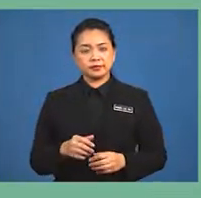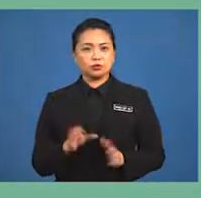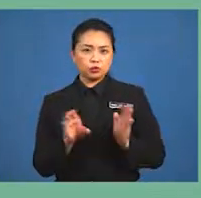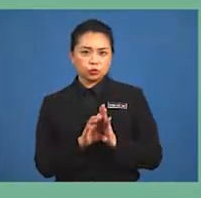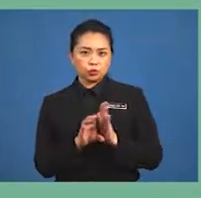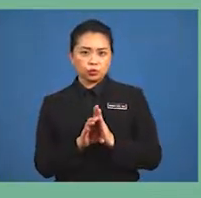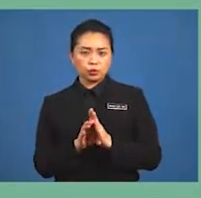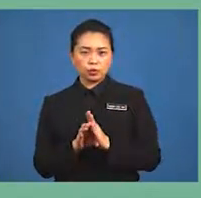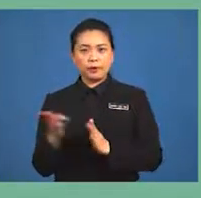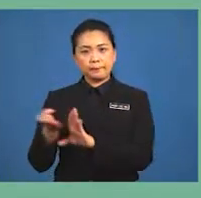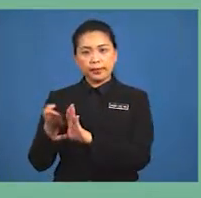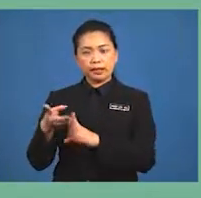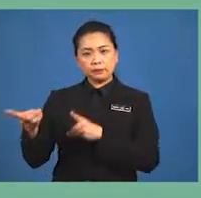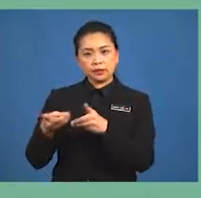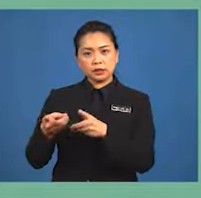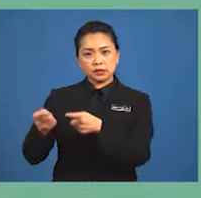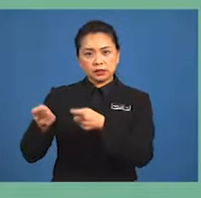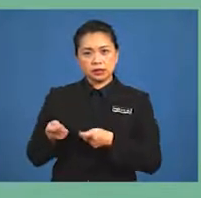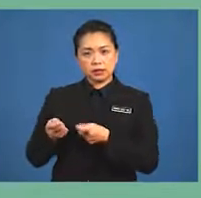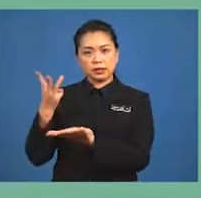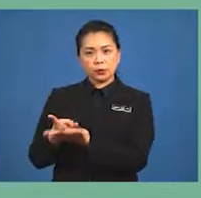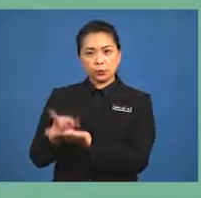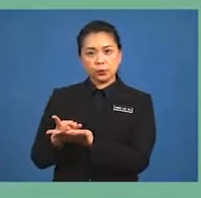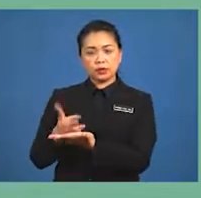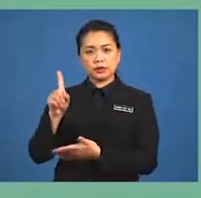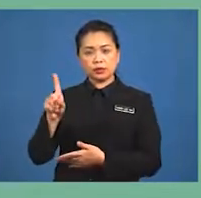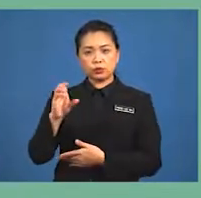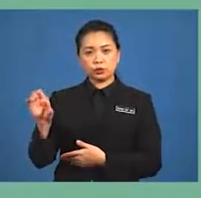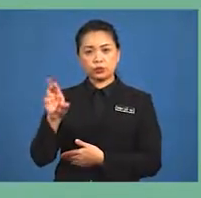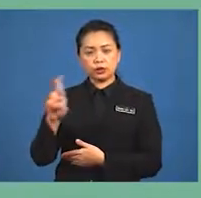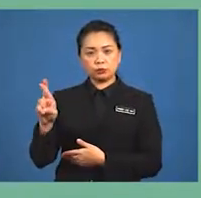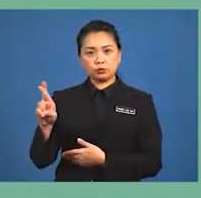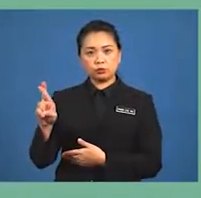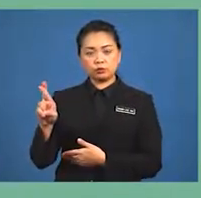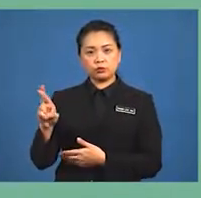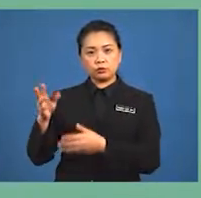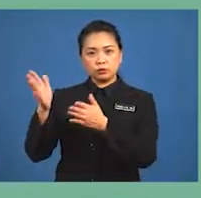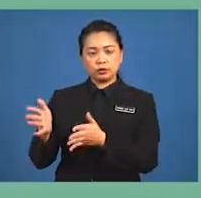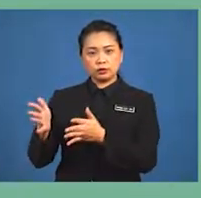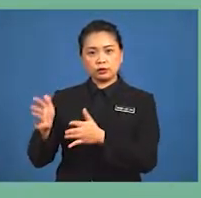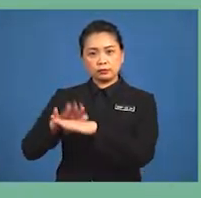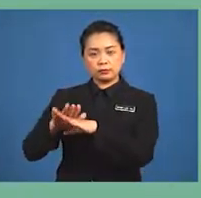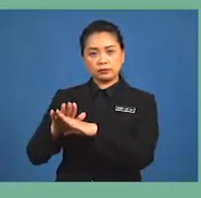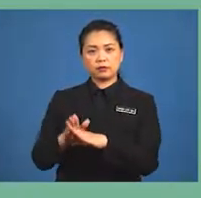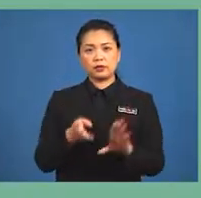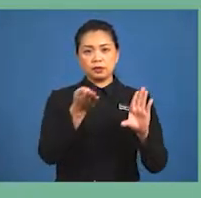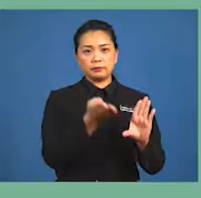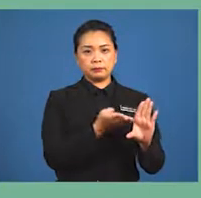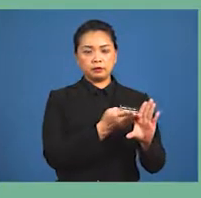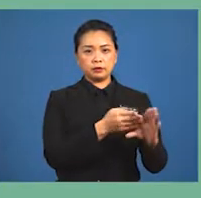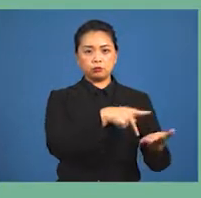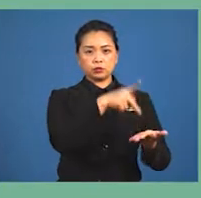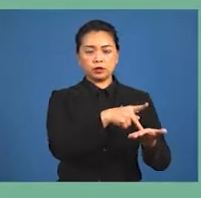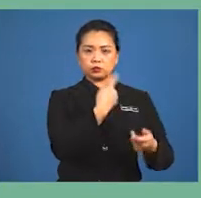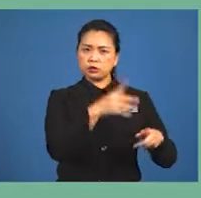Andaikan bank perdagangan menerima deposit sebanyak RM100,000 daripada orang ramai dan Bank Pusat